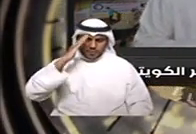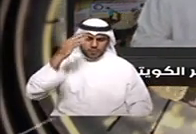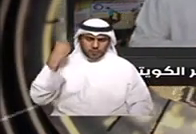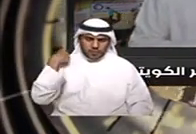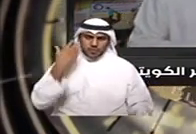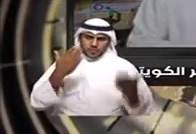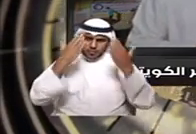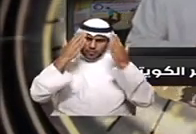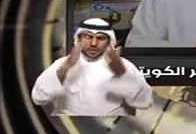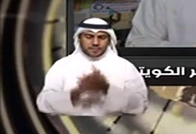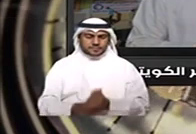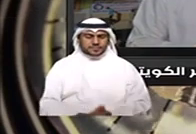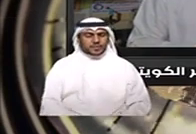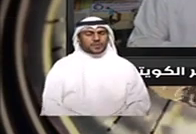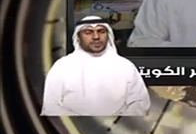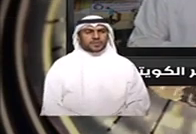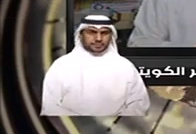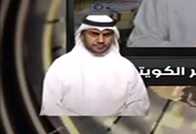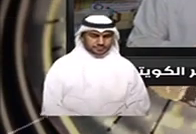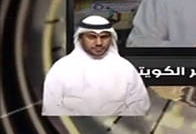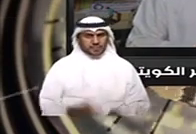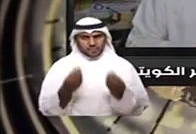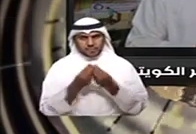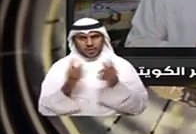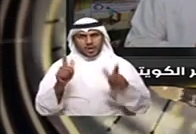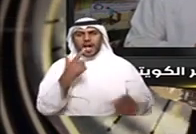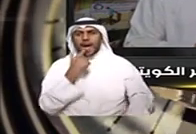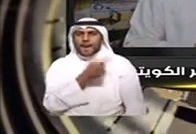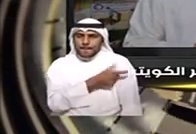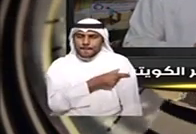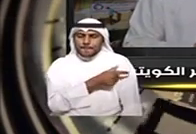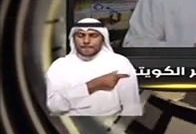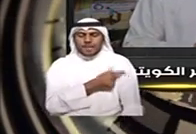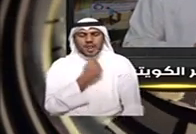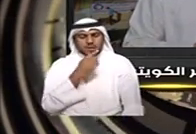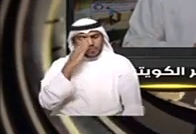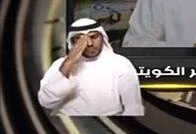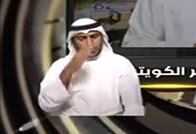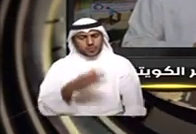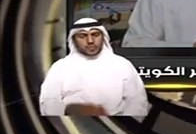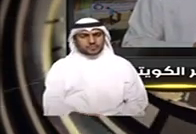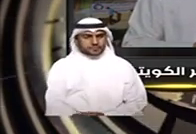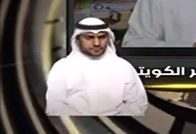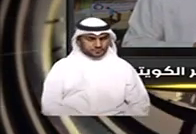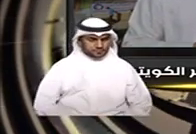الأحمر، شكرا جزيلا لك، وكذلك الشكر موصول للأستاذ يوسف المعراج مدير إدارة الكوارث في جمعية الهلال الأحمر، شكرا جزيلا.